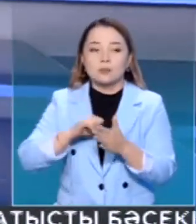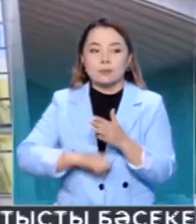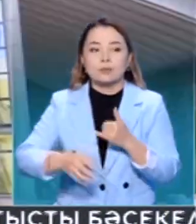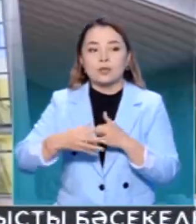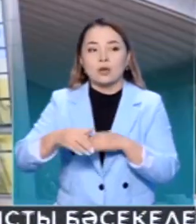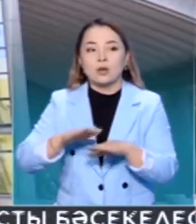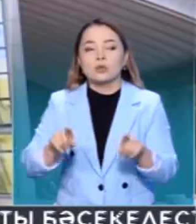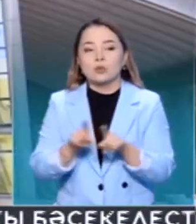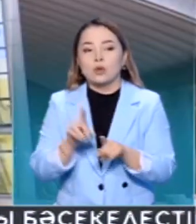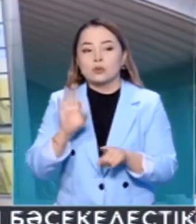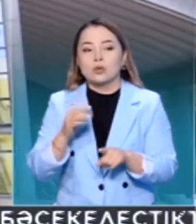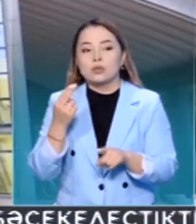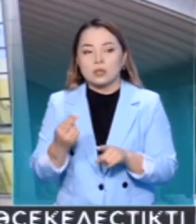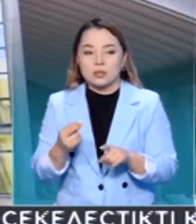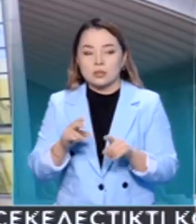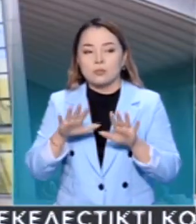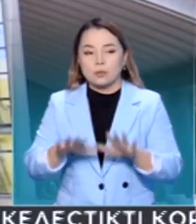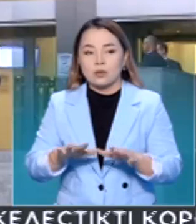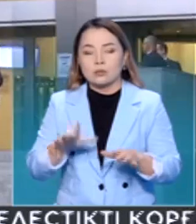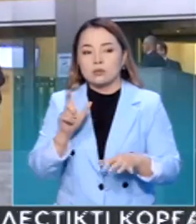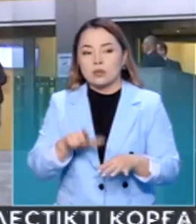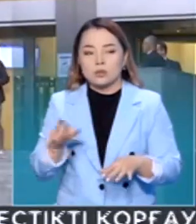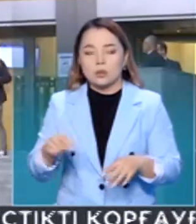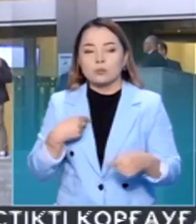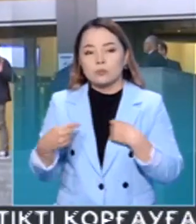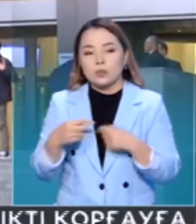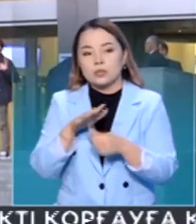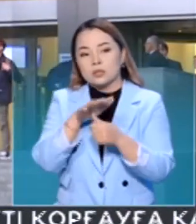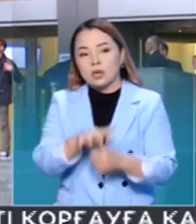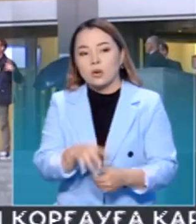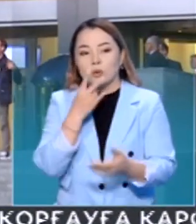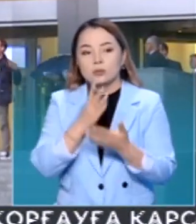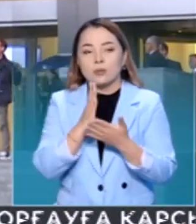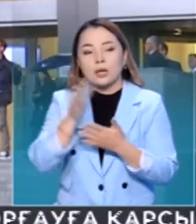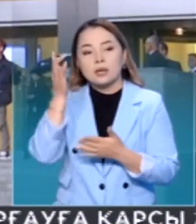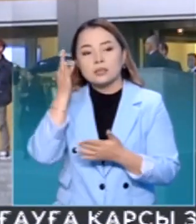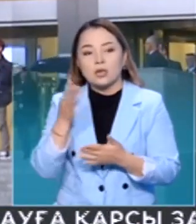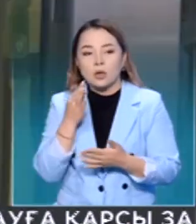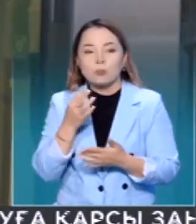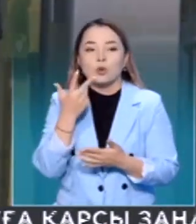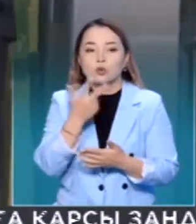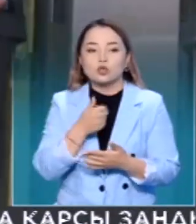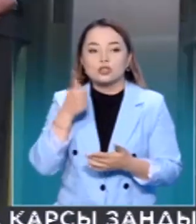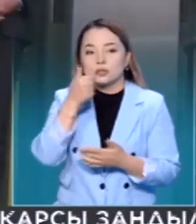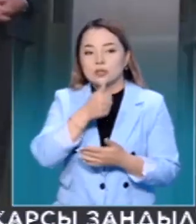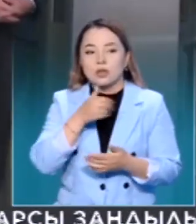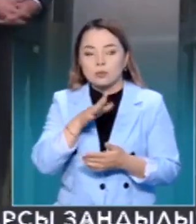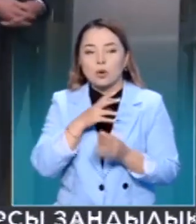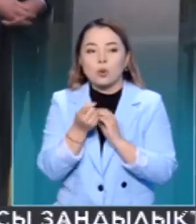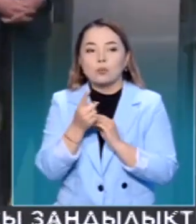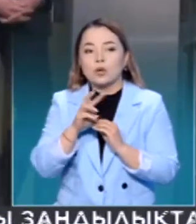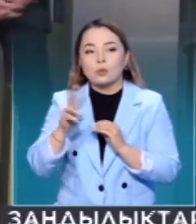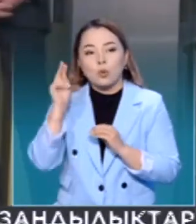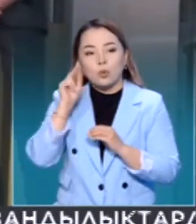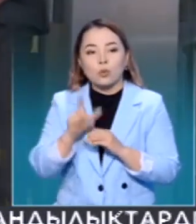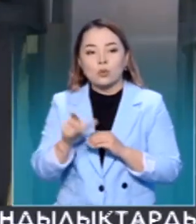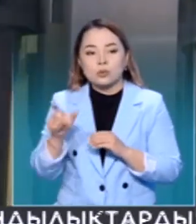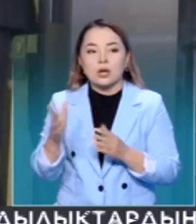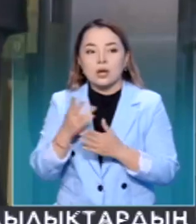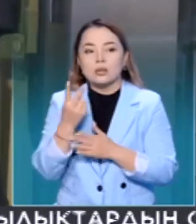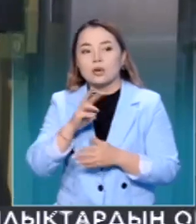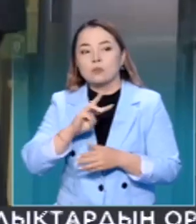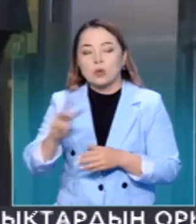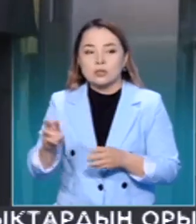құрлық елдерінде әлеуметтік желіде тәлімжеттік жасау күшейген. Бір ғана Германияда соңғы 3 жылда елдегі 11 миллион оқушының 2